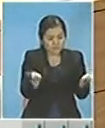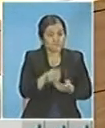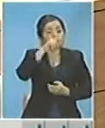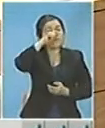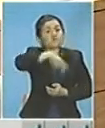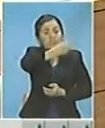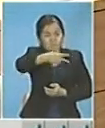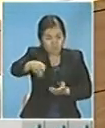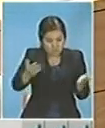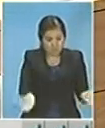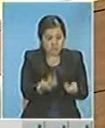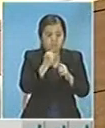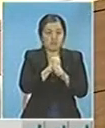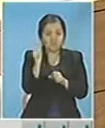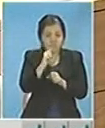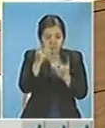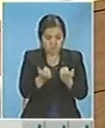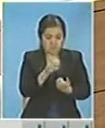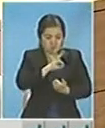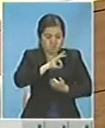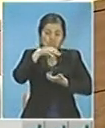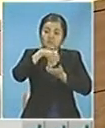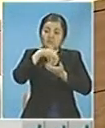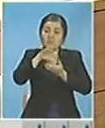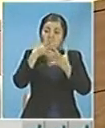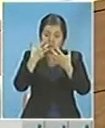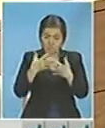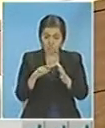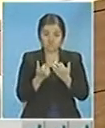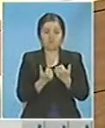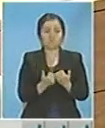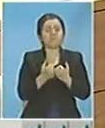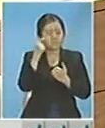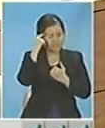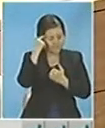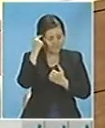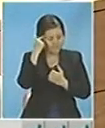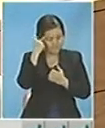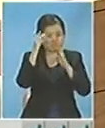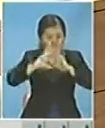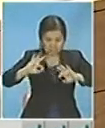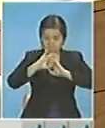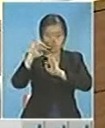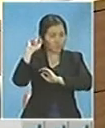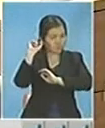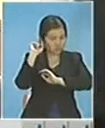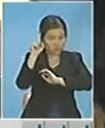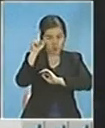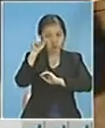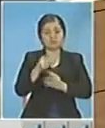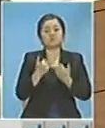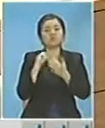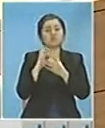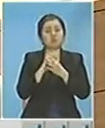าษาไทยนั้นเพื่อนสมาชิกหลายท่านก็ได้พูดแล้วนะฮะแต่ผมคิดว่ามันมีความจำเป็นเร่งด่วนด้วย